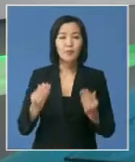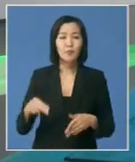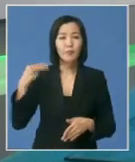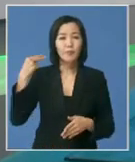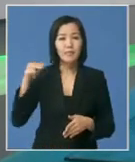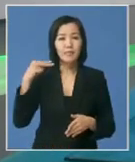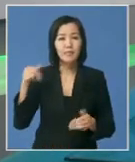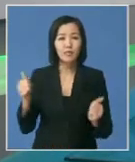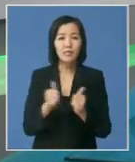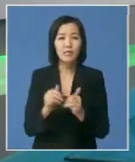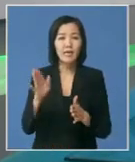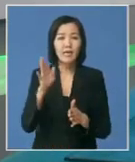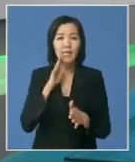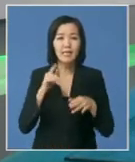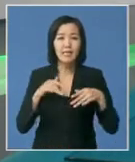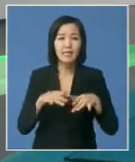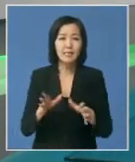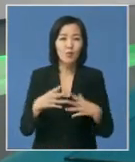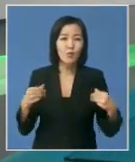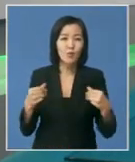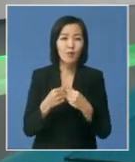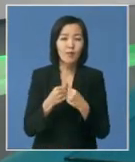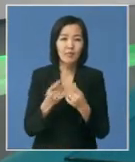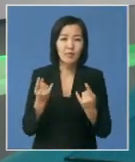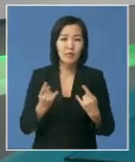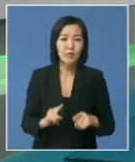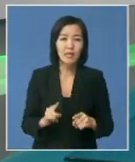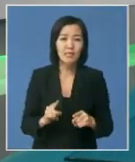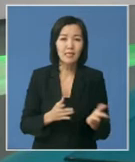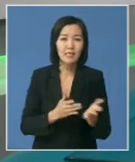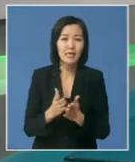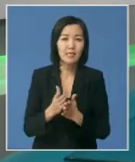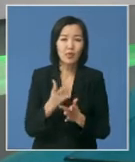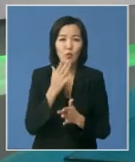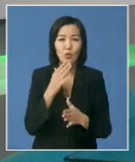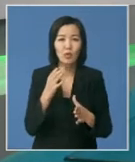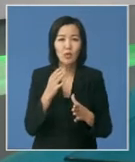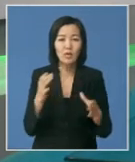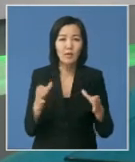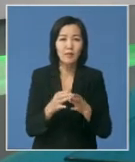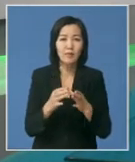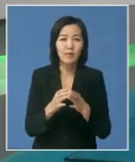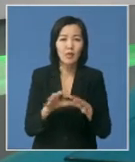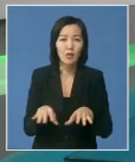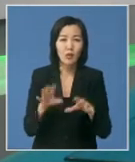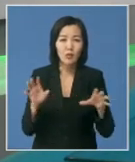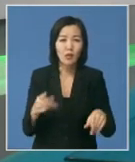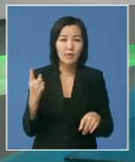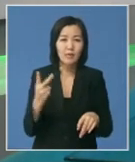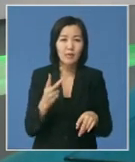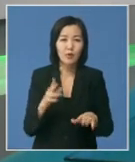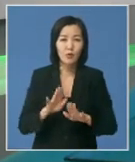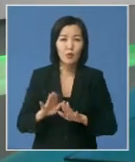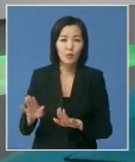Бүгін президент жанындағы әйелдер ісі және отбасылық демографиялық саясат жөніндегі ұлттық комиссия төрайымының екі орынбасары Алматы облысына